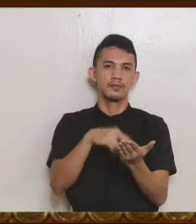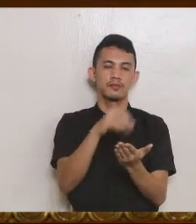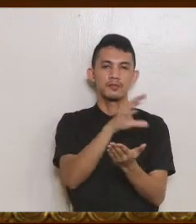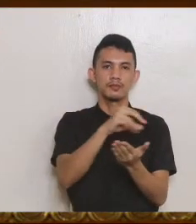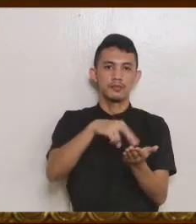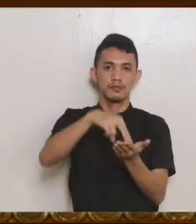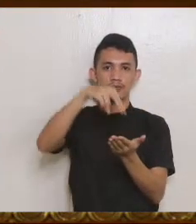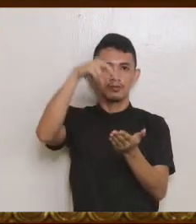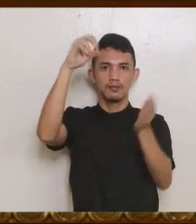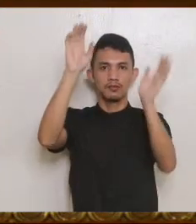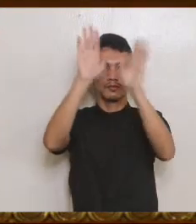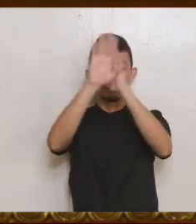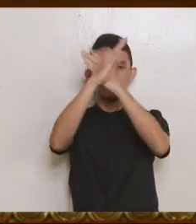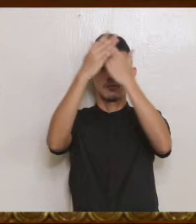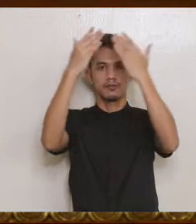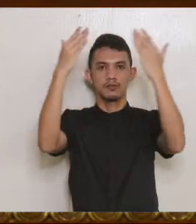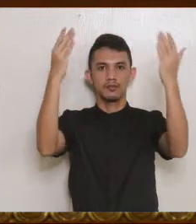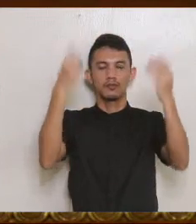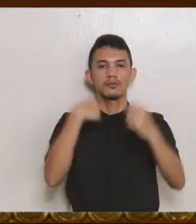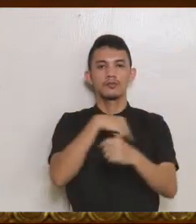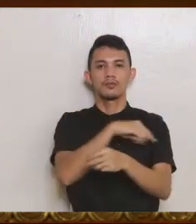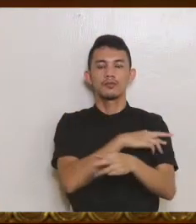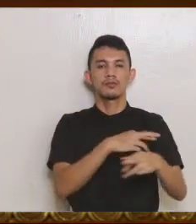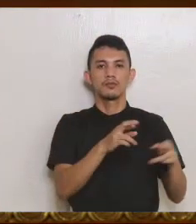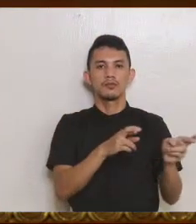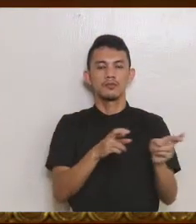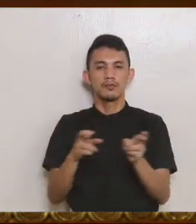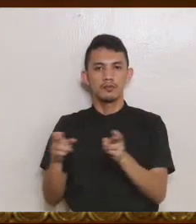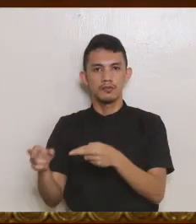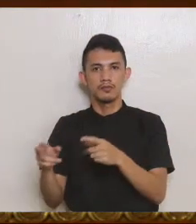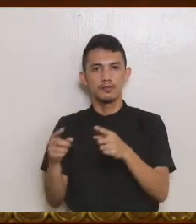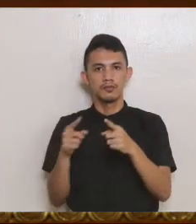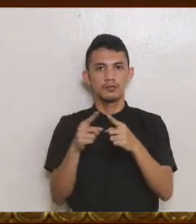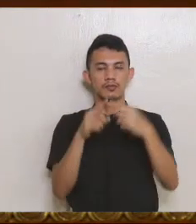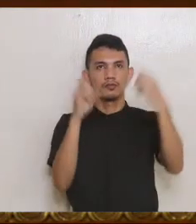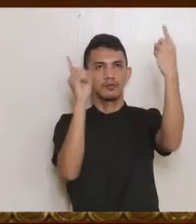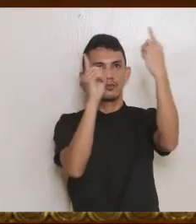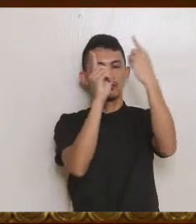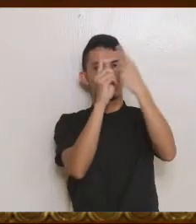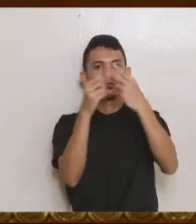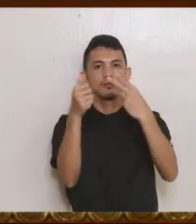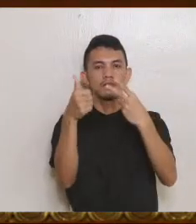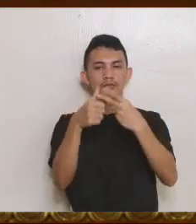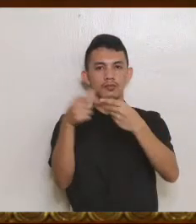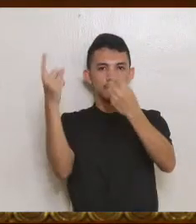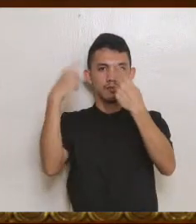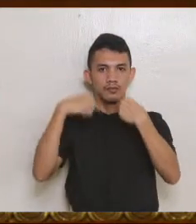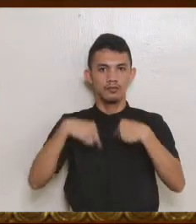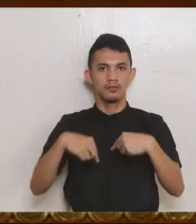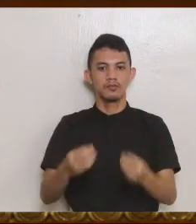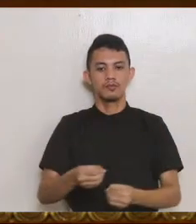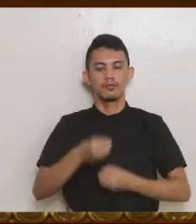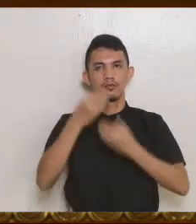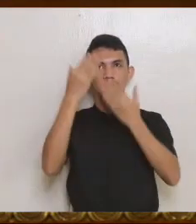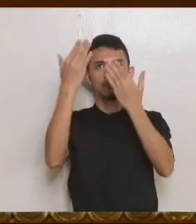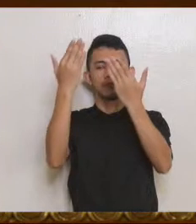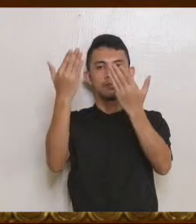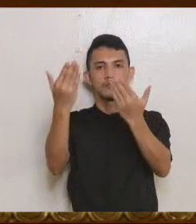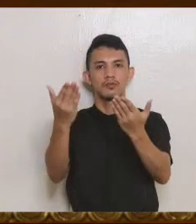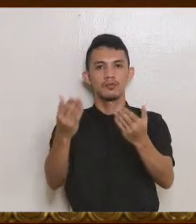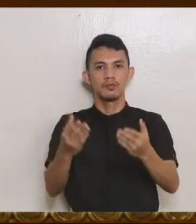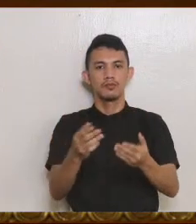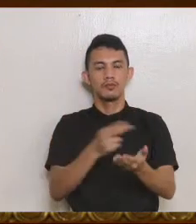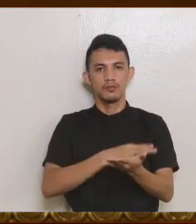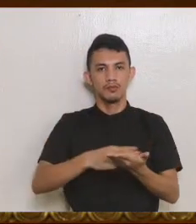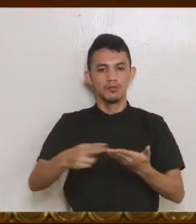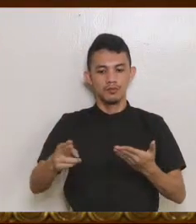pagkayab nga nasa langit, kami andam sa pagtagbo kaniya sa iyang sunod nga pag-anhi, nagahalad kanimo ni ining santos ug